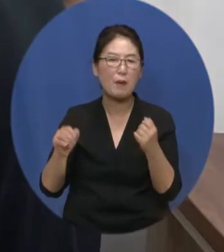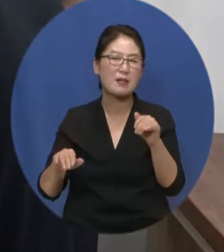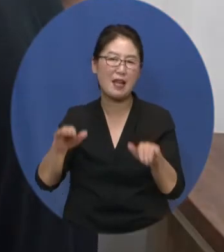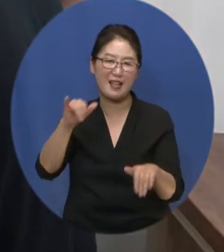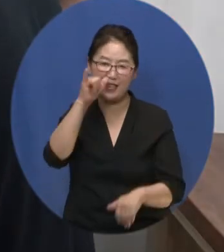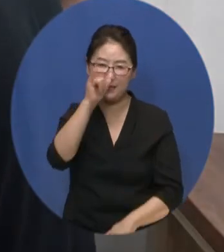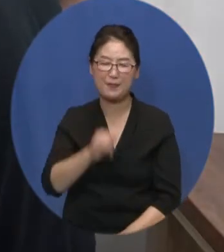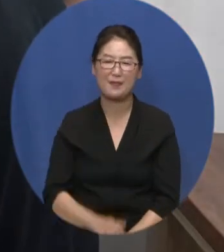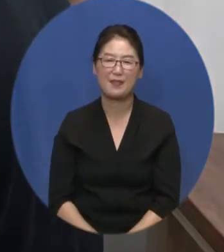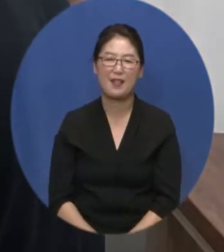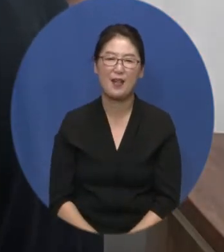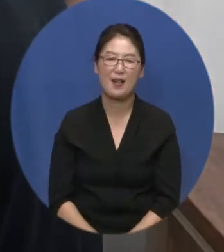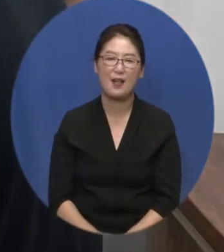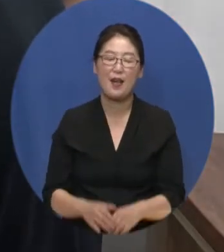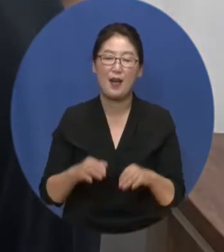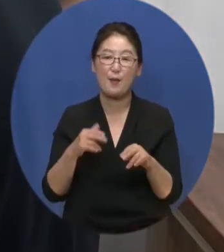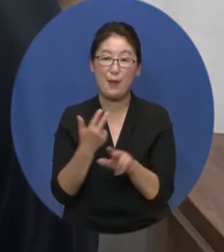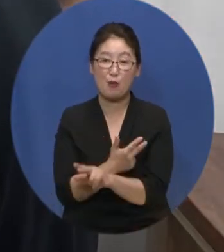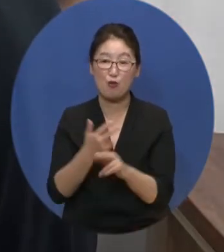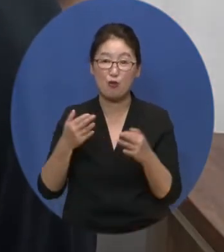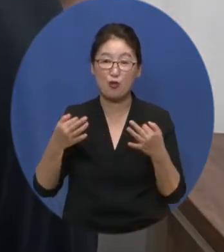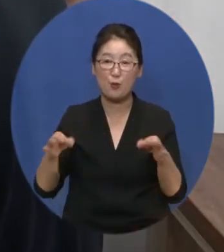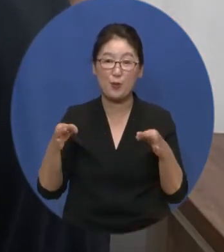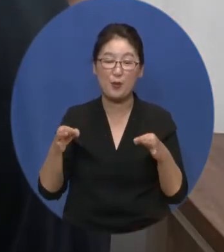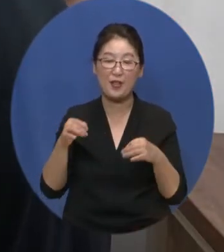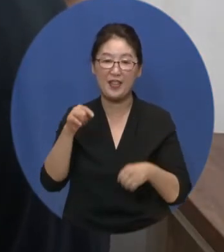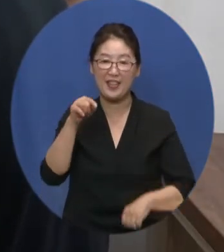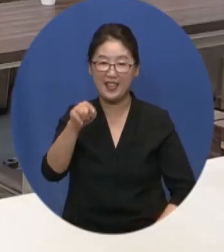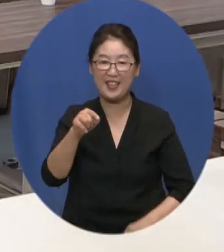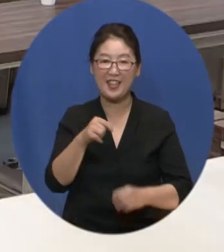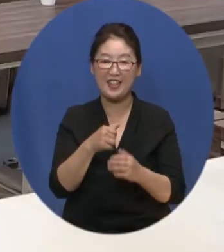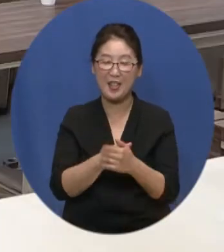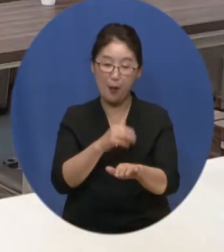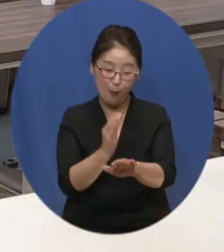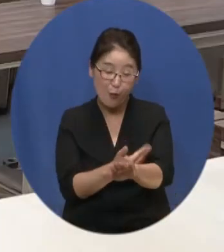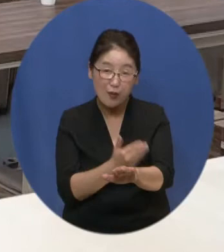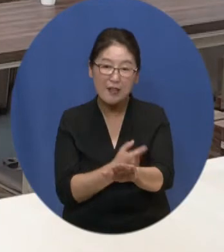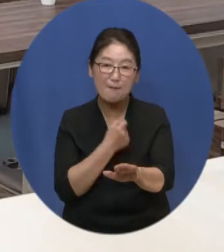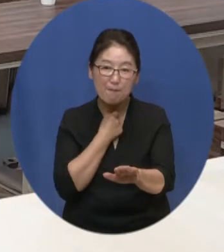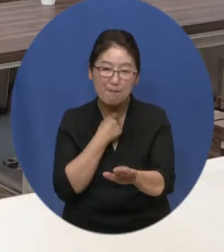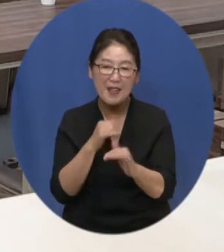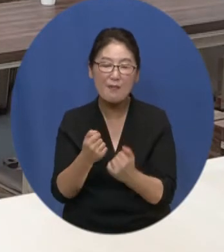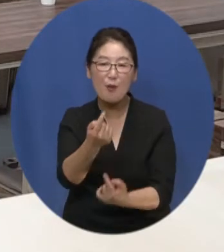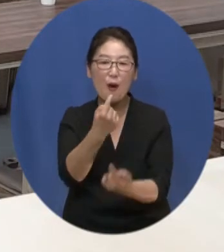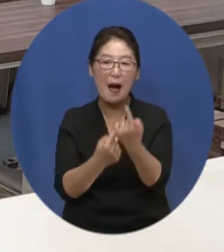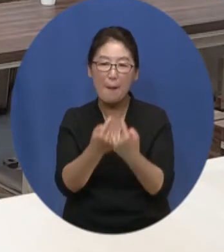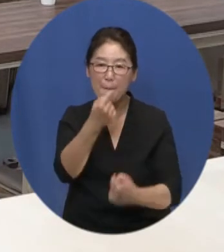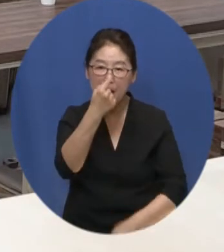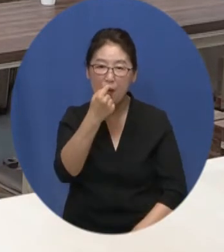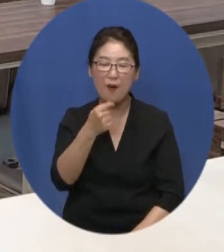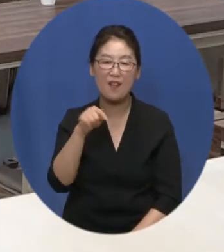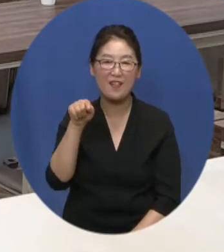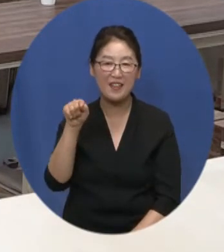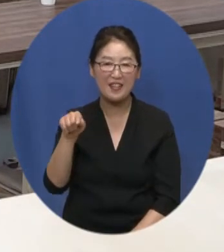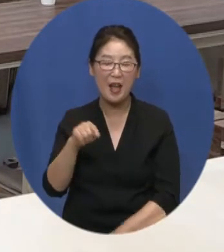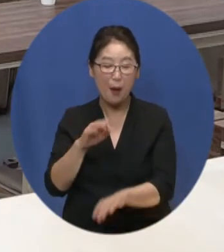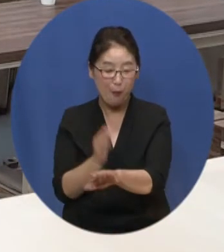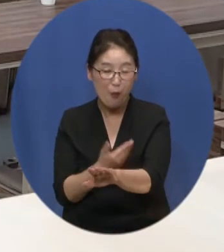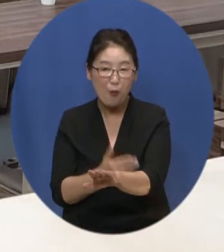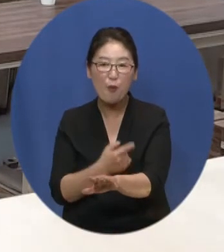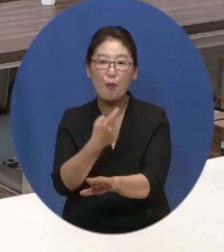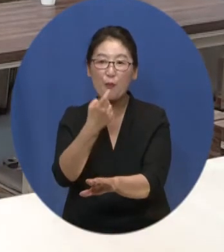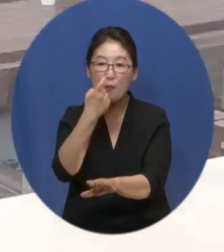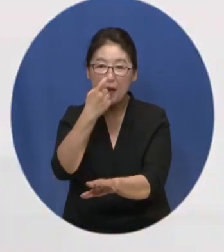부모님 주 금요일에는 목수를 꿈꾸는 사람들이 이것을 찾는데요 이들은 어떤 이유로 뭐 꿈을 배우기 시작해